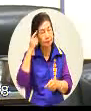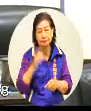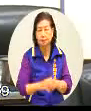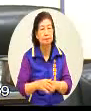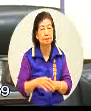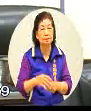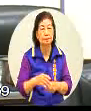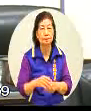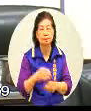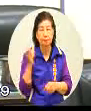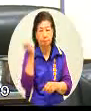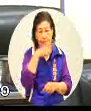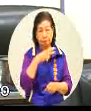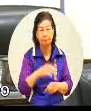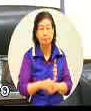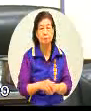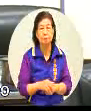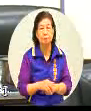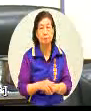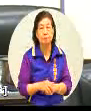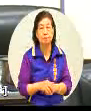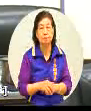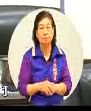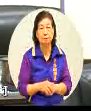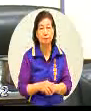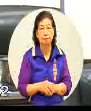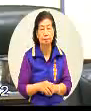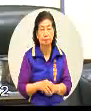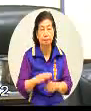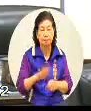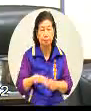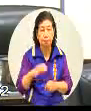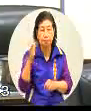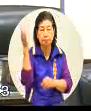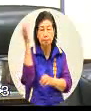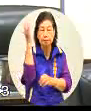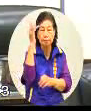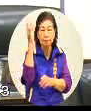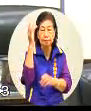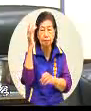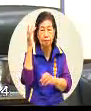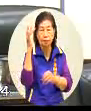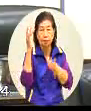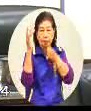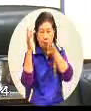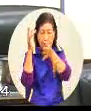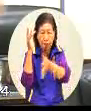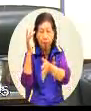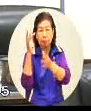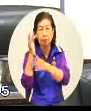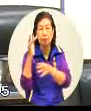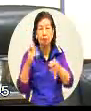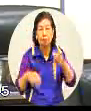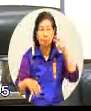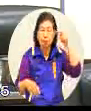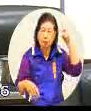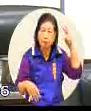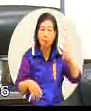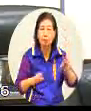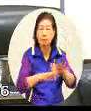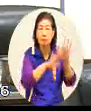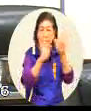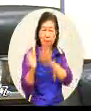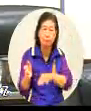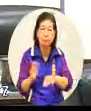啦，啊是安尼啦。若讲这种事，我感情啦，地方的人啦，地方的人，咱南仁里的人，阿